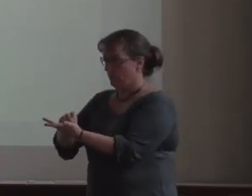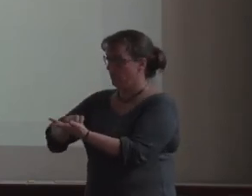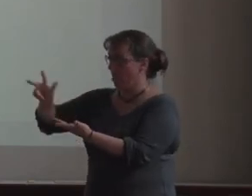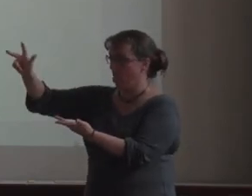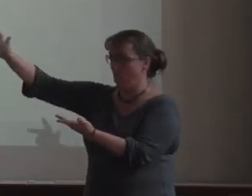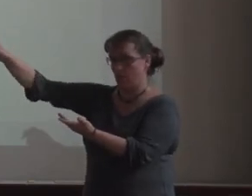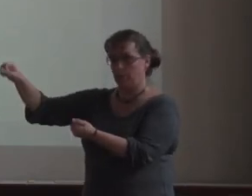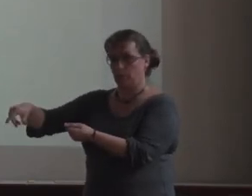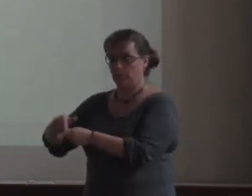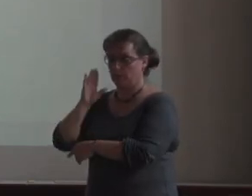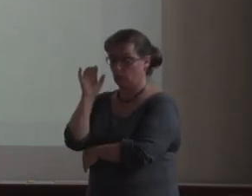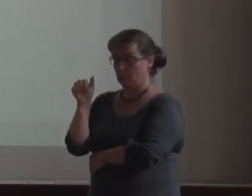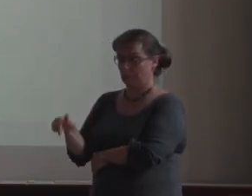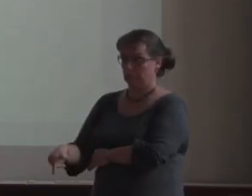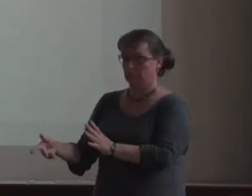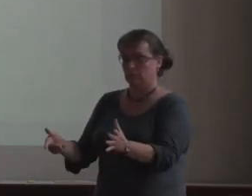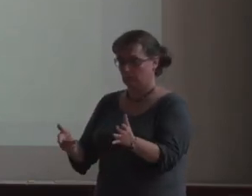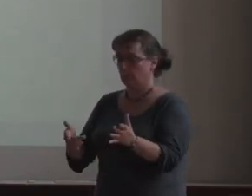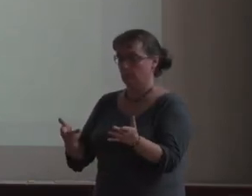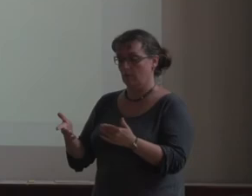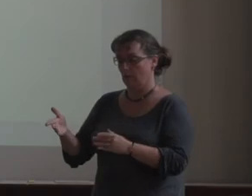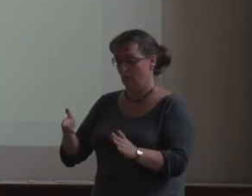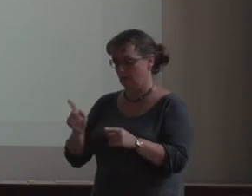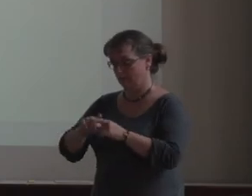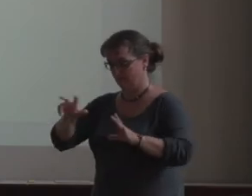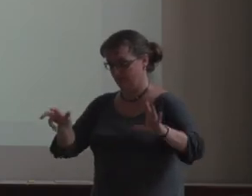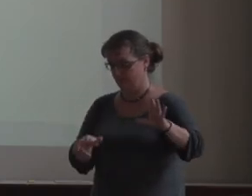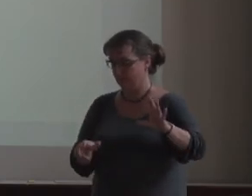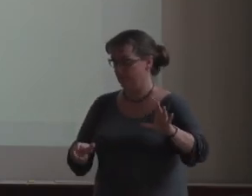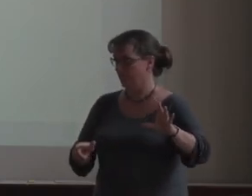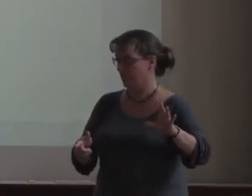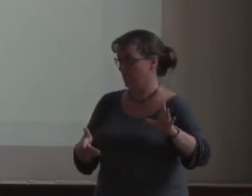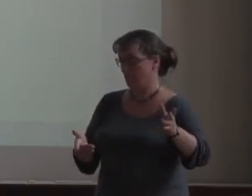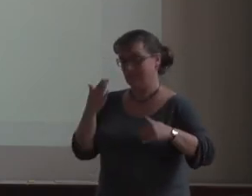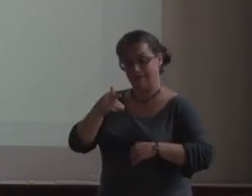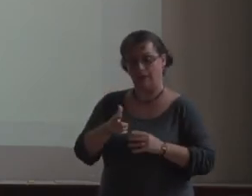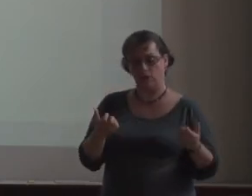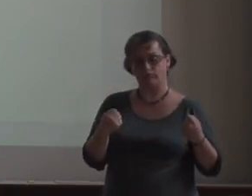télémétrie, on a un super objet connecté qui roule et qui pèse un peu plus d'une tonne.